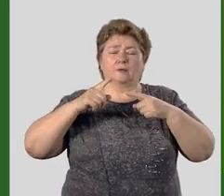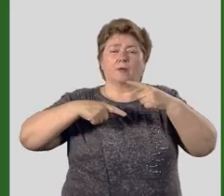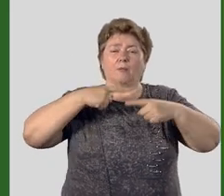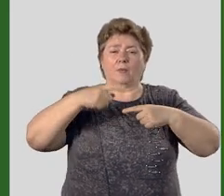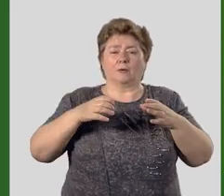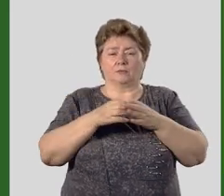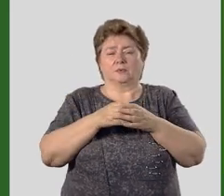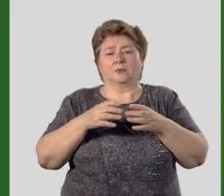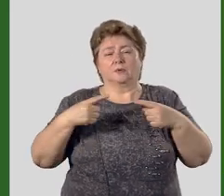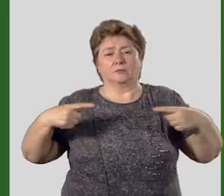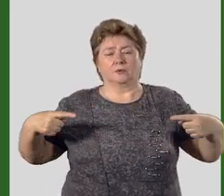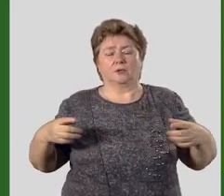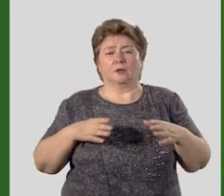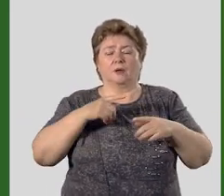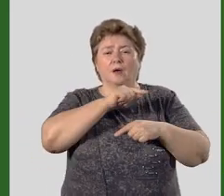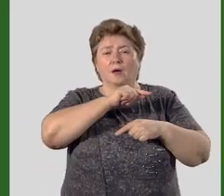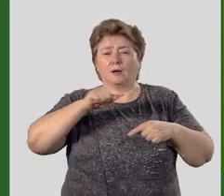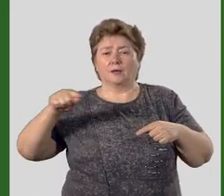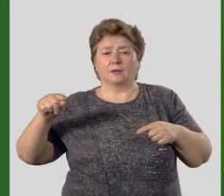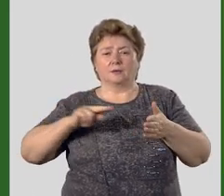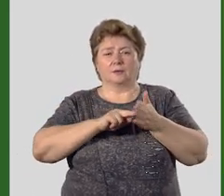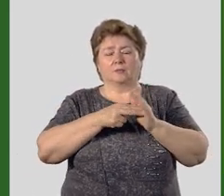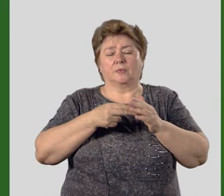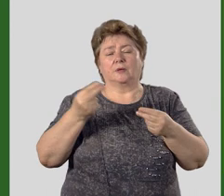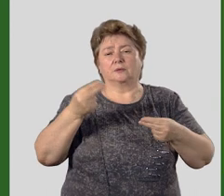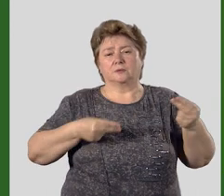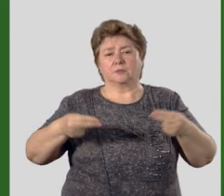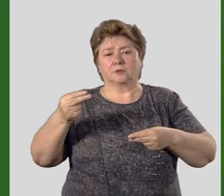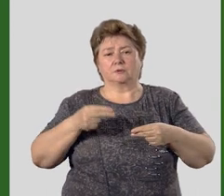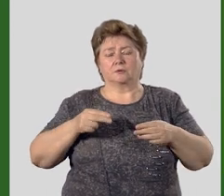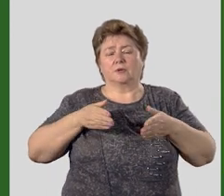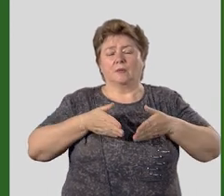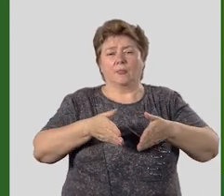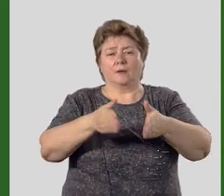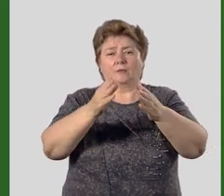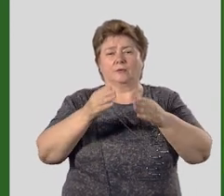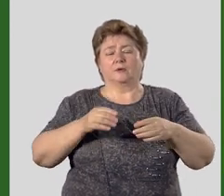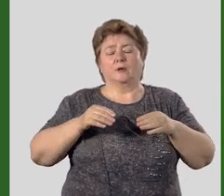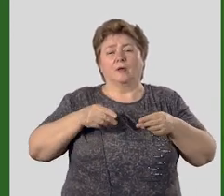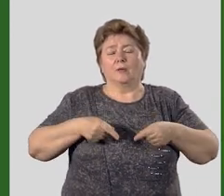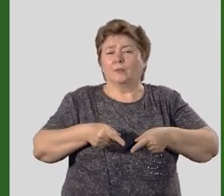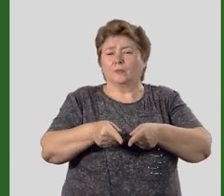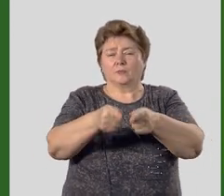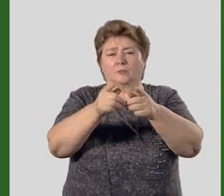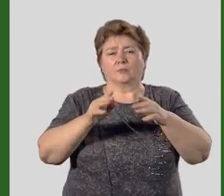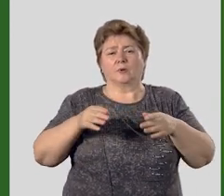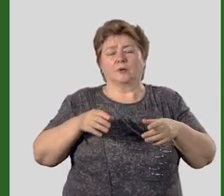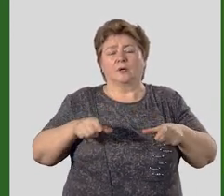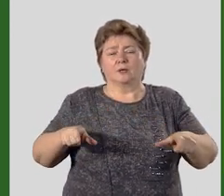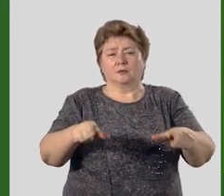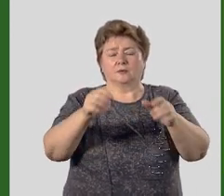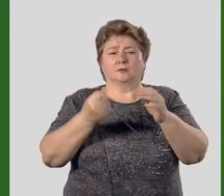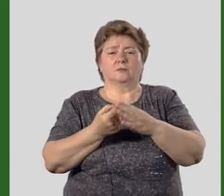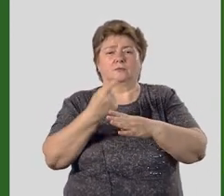и другие. Линиями на плане изображаются дороги, тропы, реки и